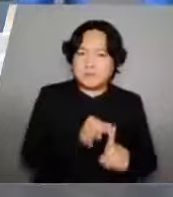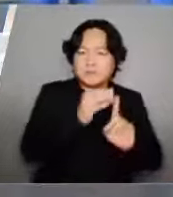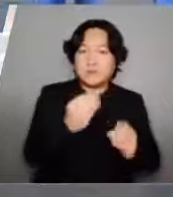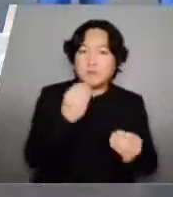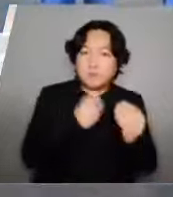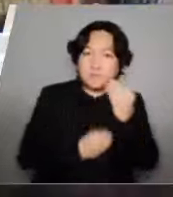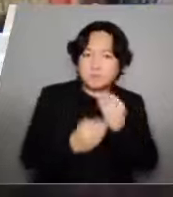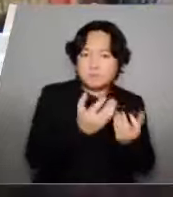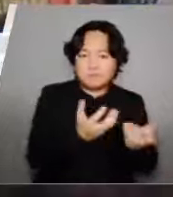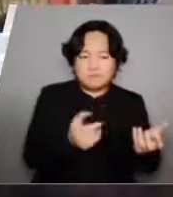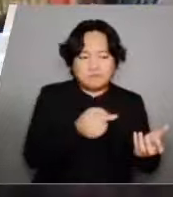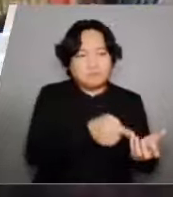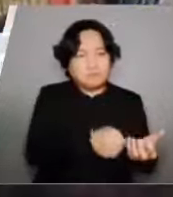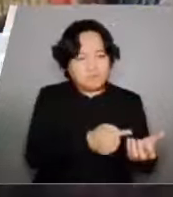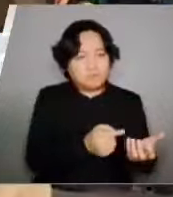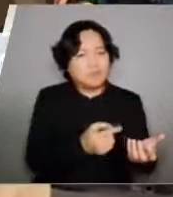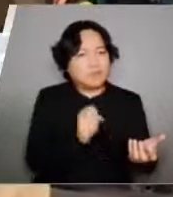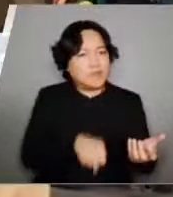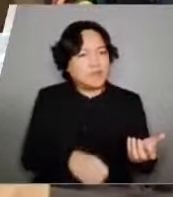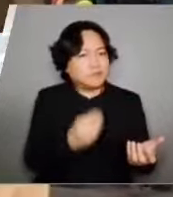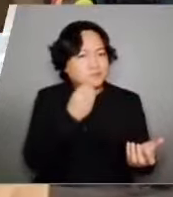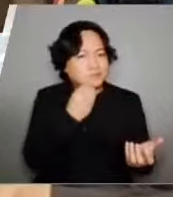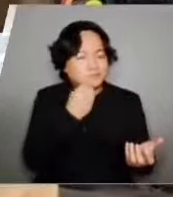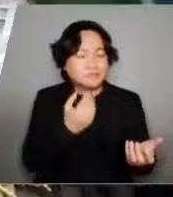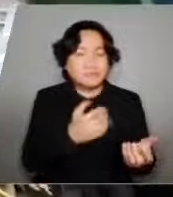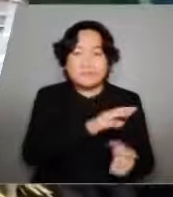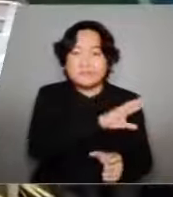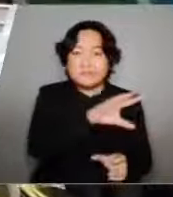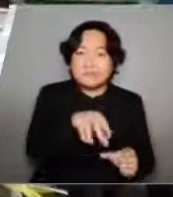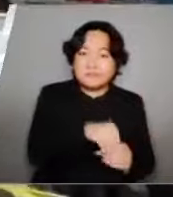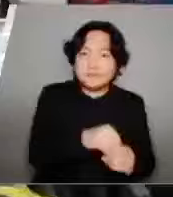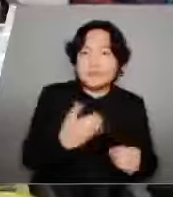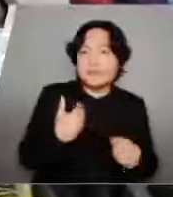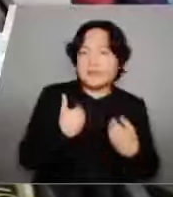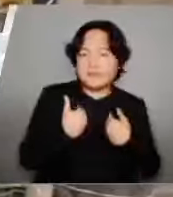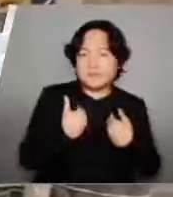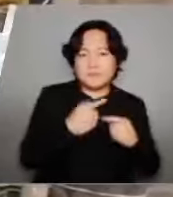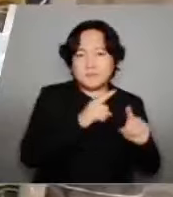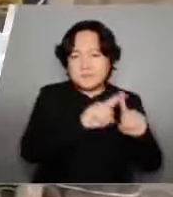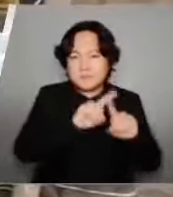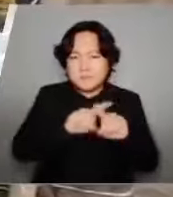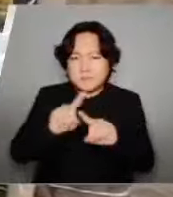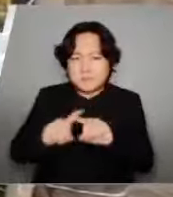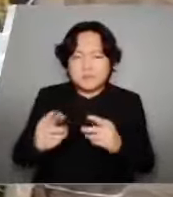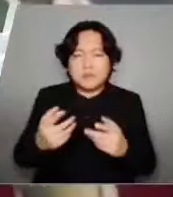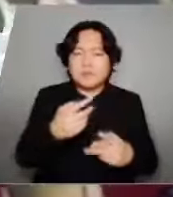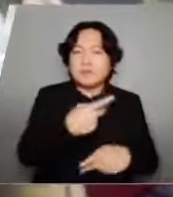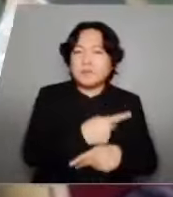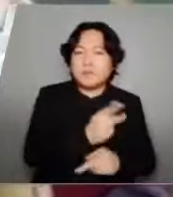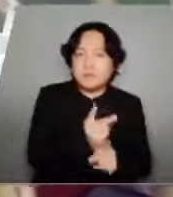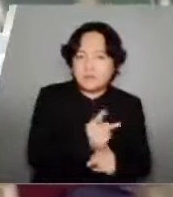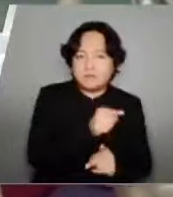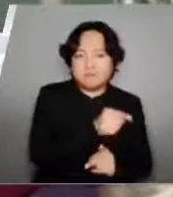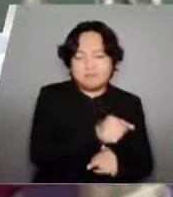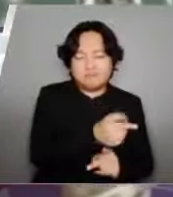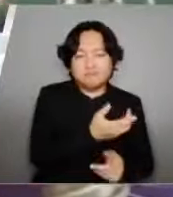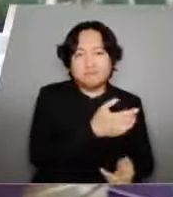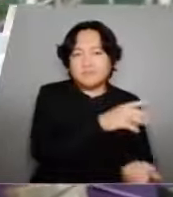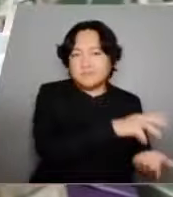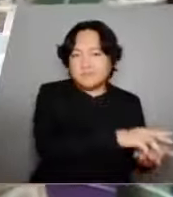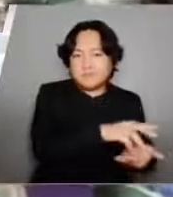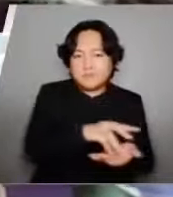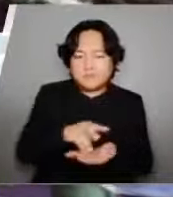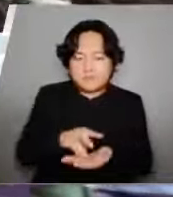mo matitikman. Tampok din dyan ang booth kung saan makikita ang mga pangunahing produkto ng bawat bayan. At syempre, di